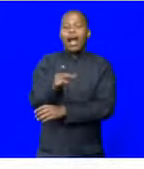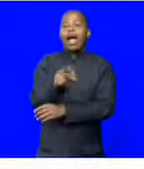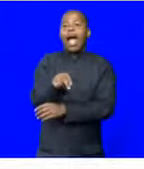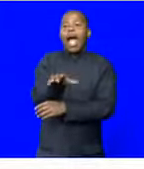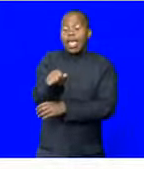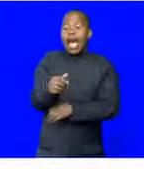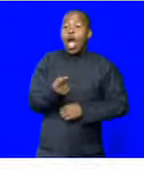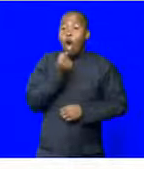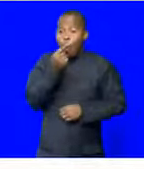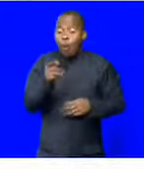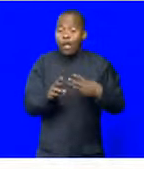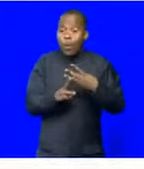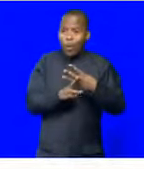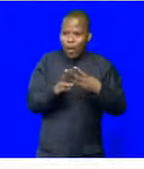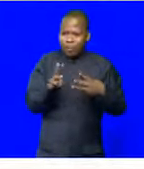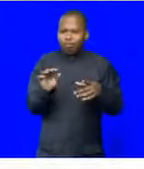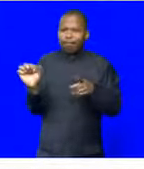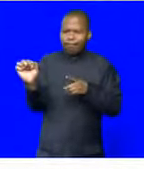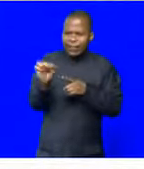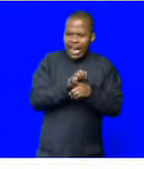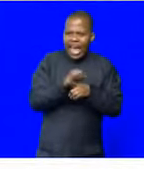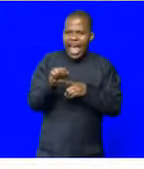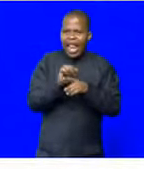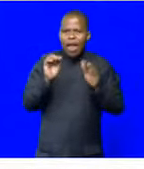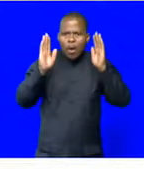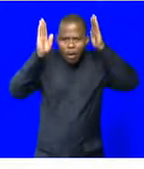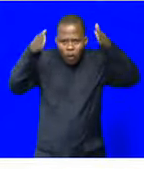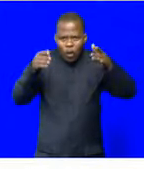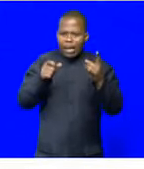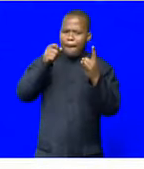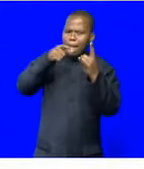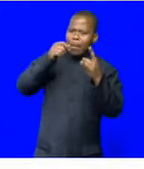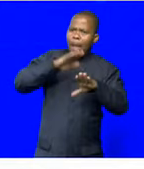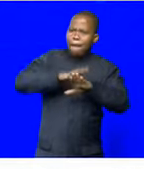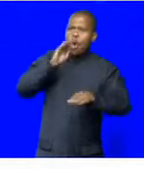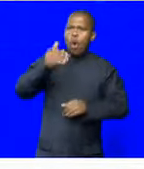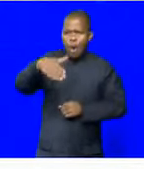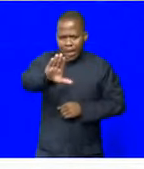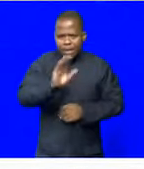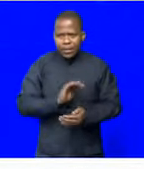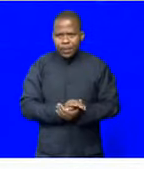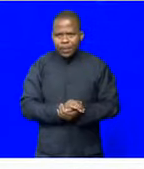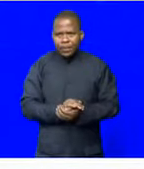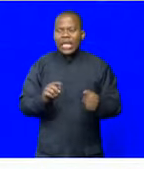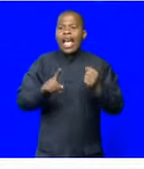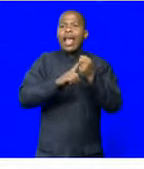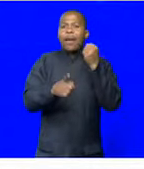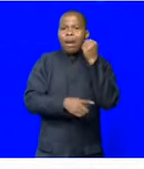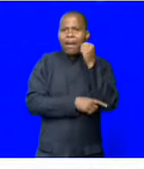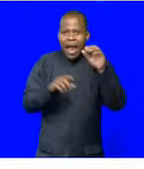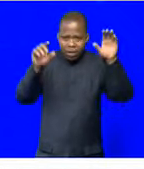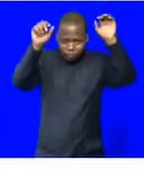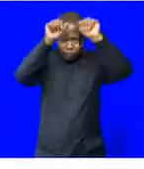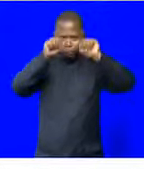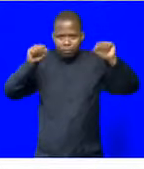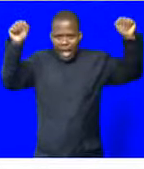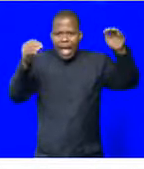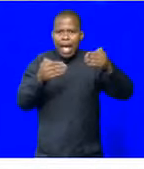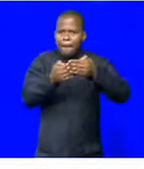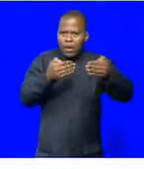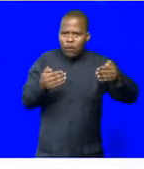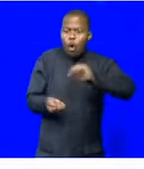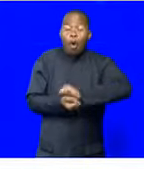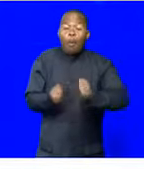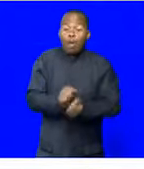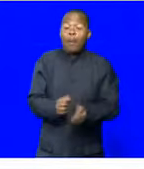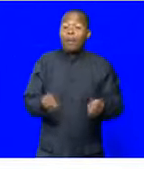bebesolo batilolonga kushaya emagoli. Ngicansi bekusihlupha kakhulu imbabana Highlanders lokuthi asikhona